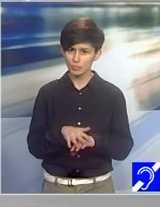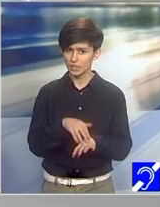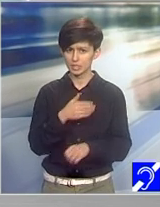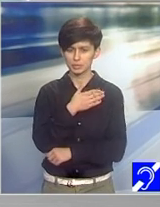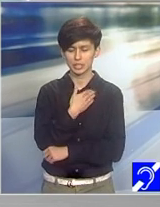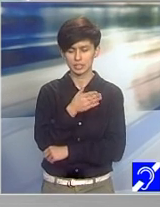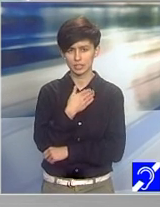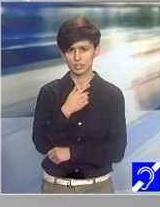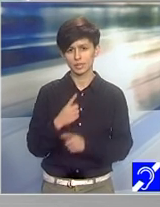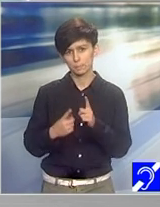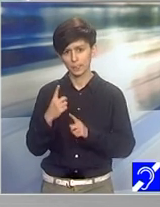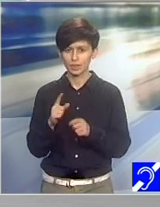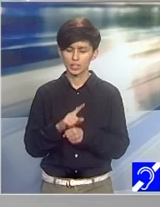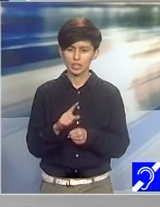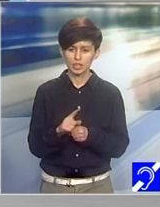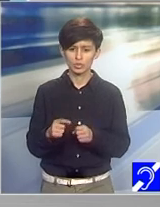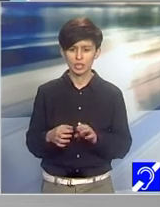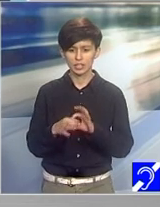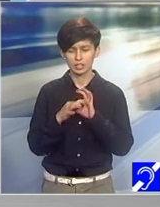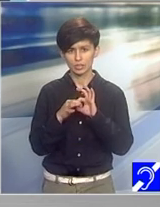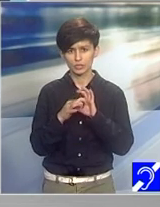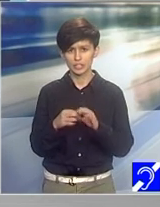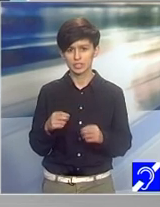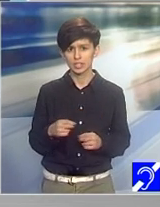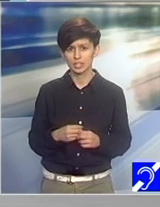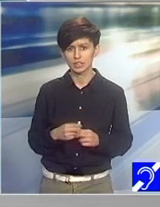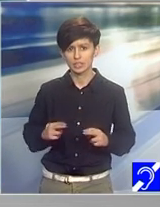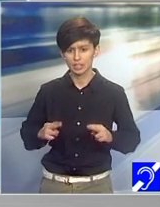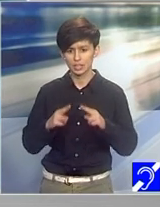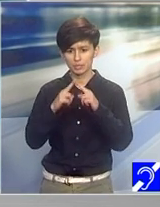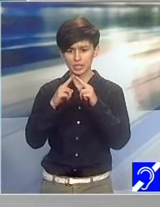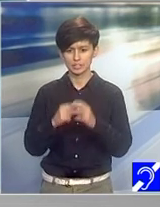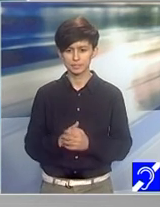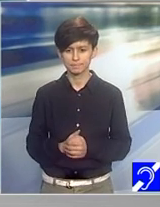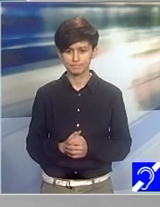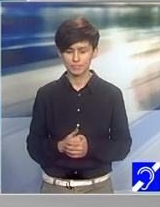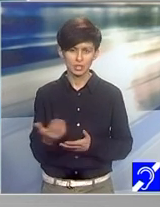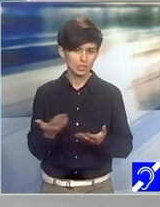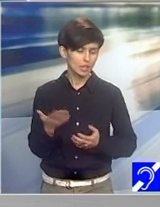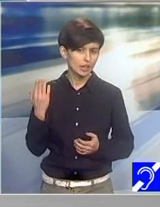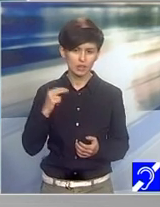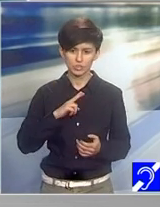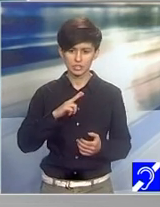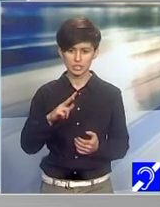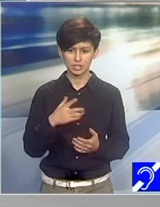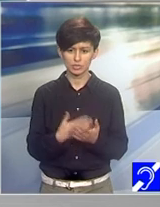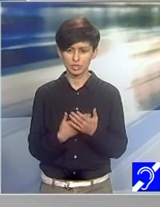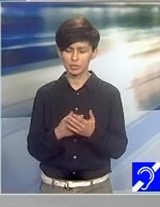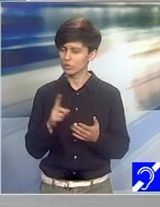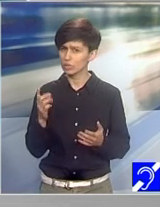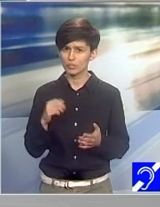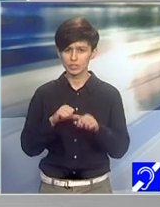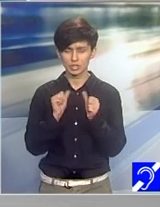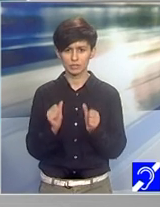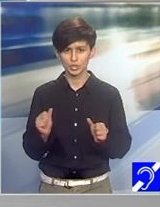ale Convenției de la Paris din 1958. Care ar fi fost riscurile? Pentru că nu erau căile obișnuite. În politica